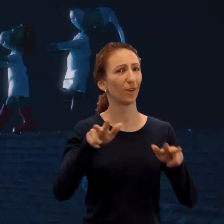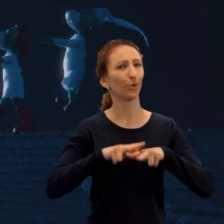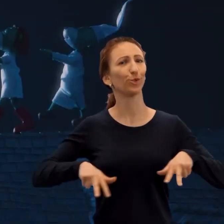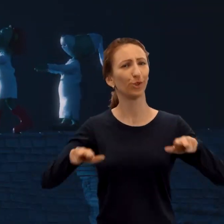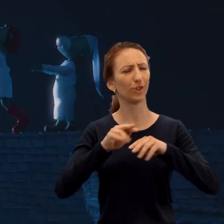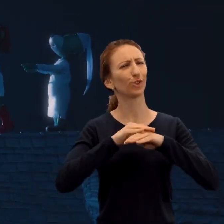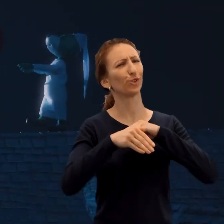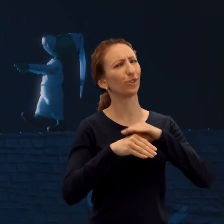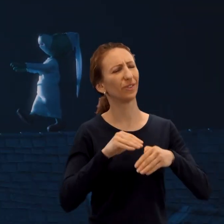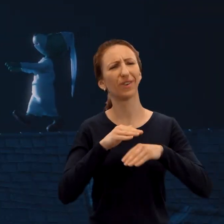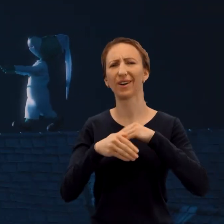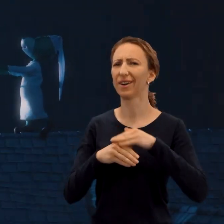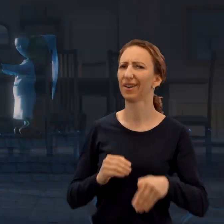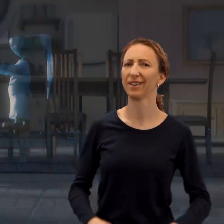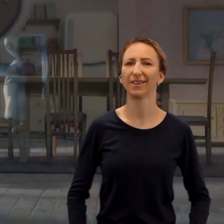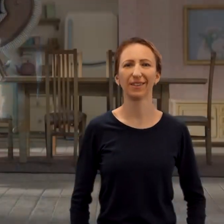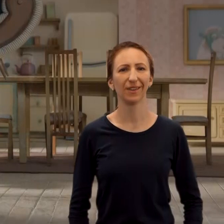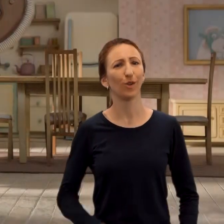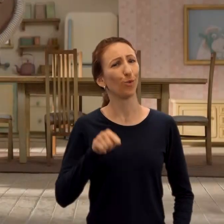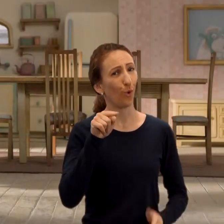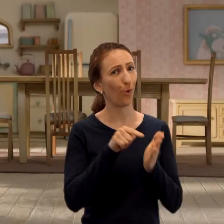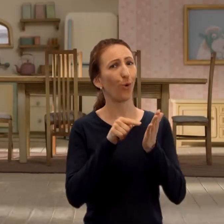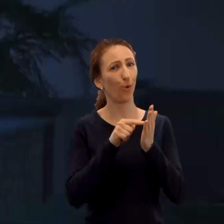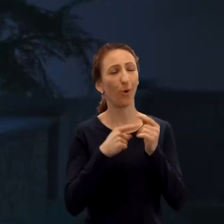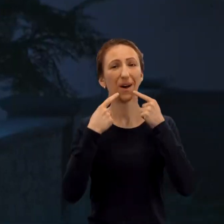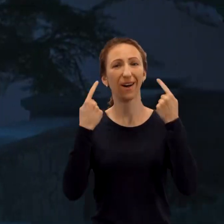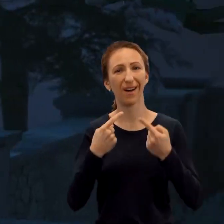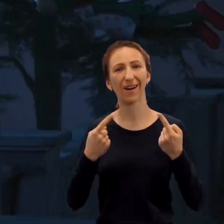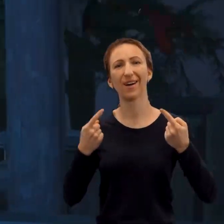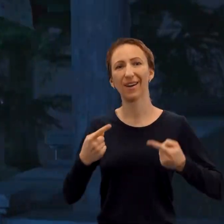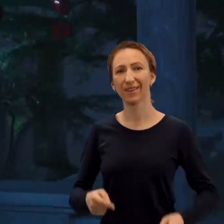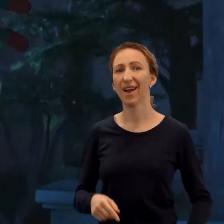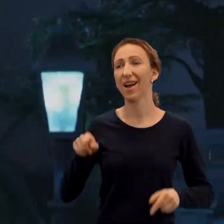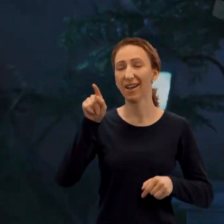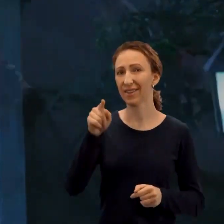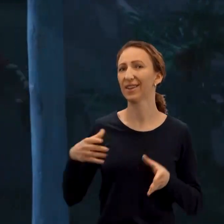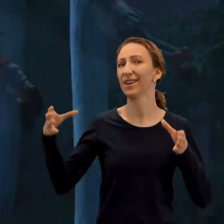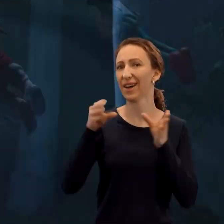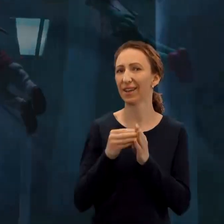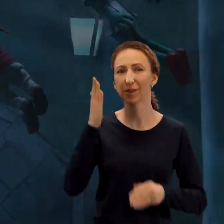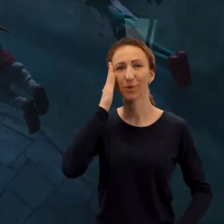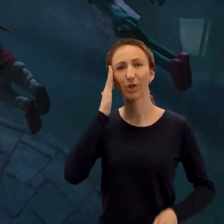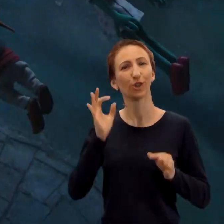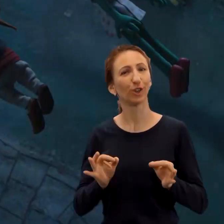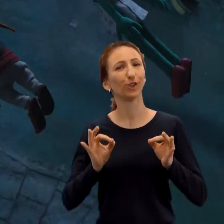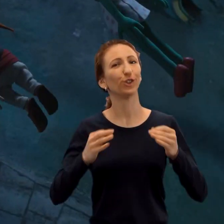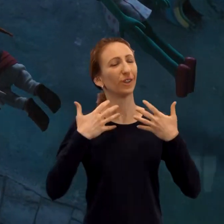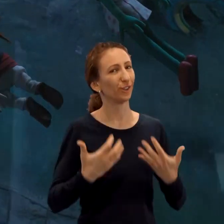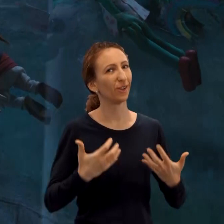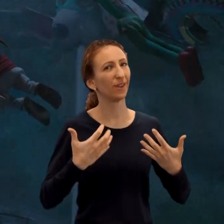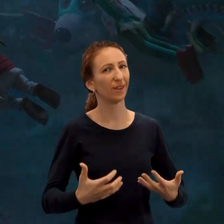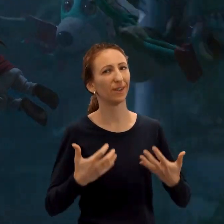szczęśliwej rodziny W bajce tej Razem z nami dziś zamieszkać